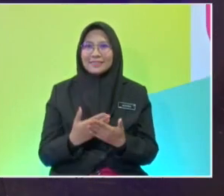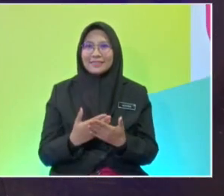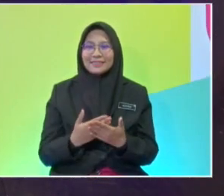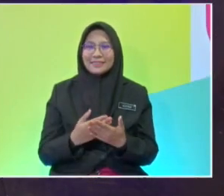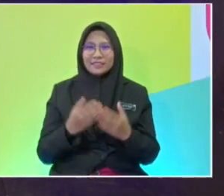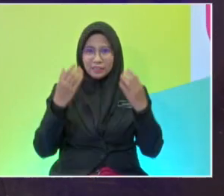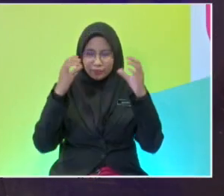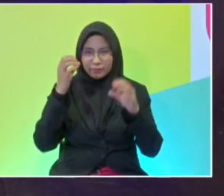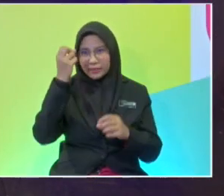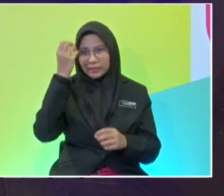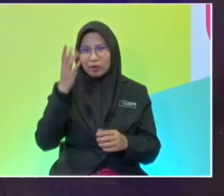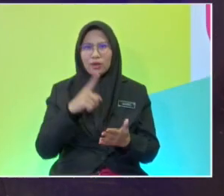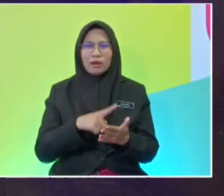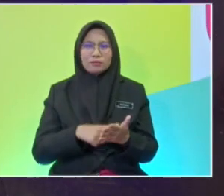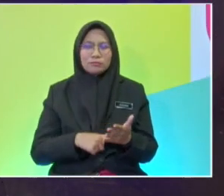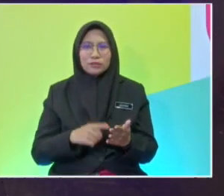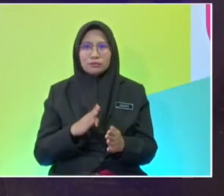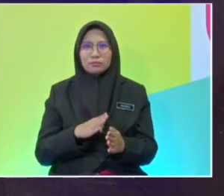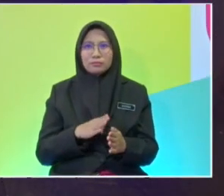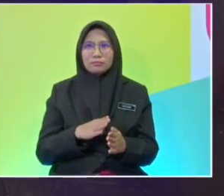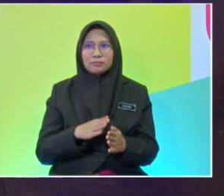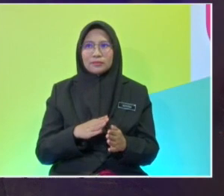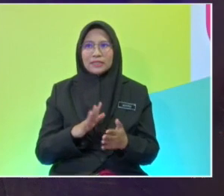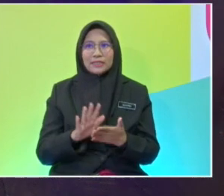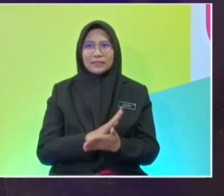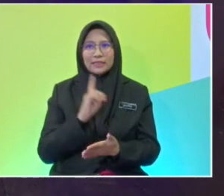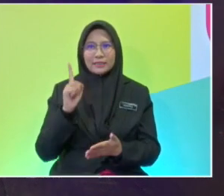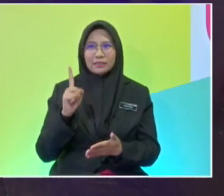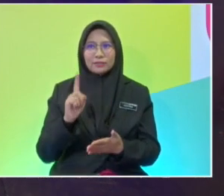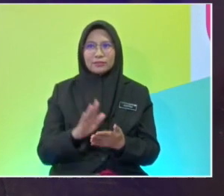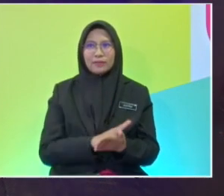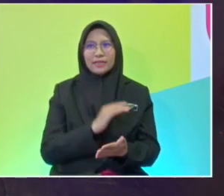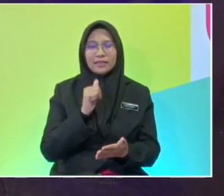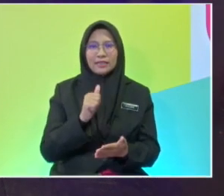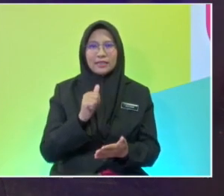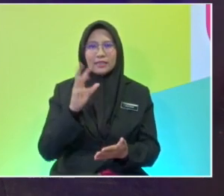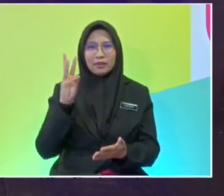bagi pelajaran produksi mati media bagian e ada 60 markas